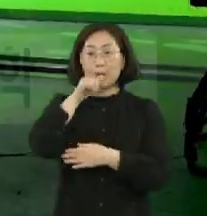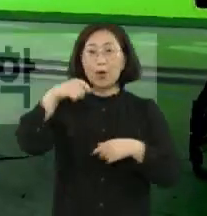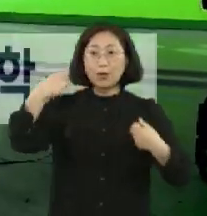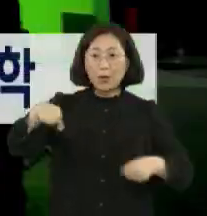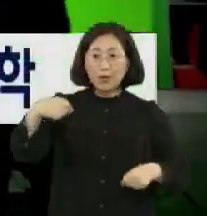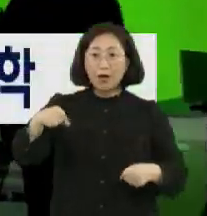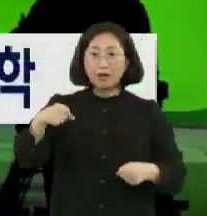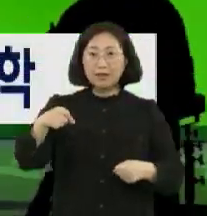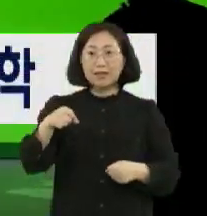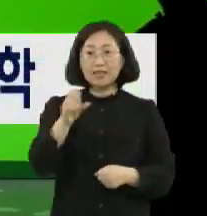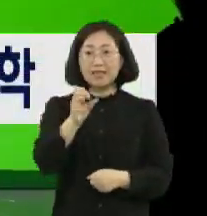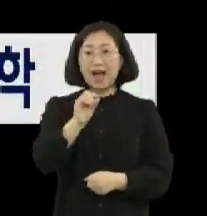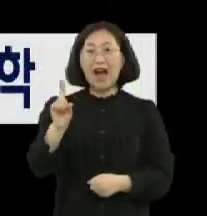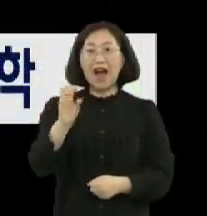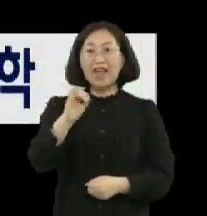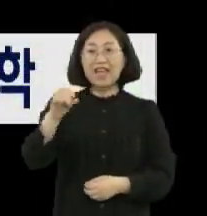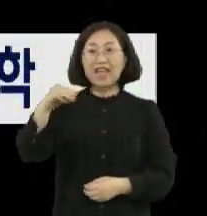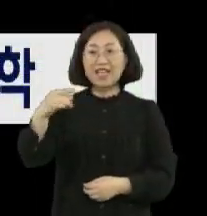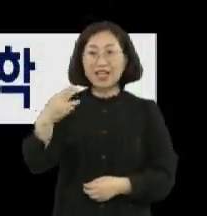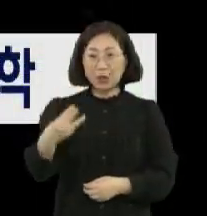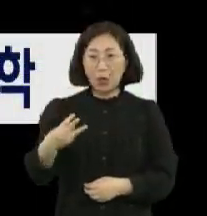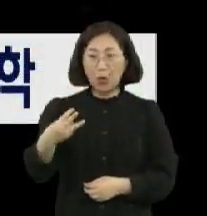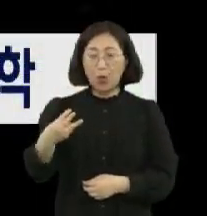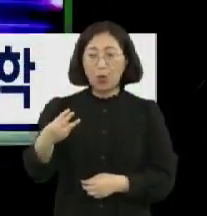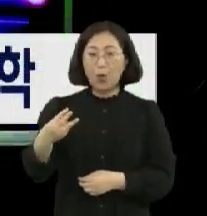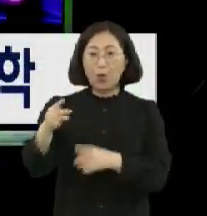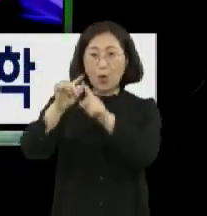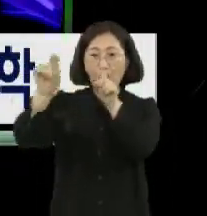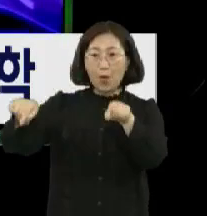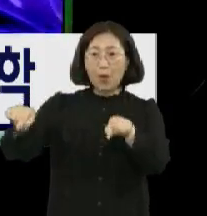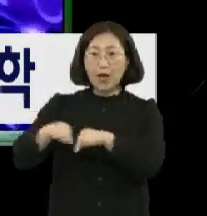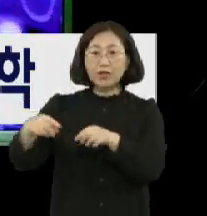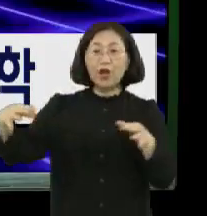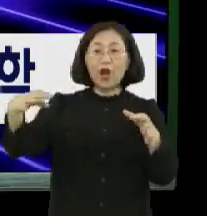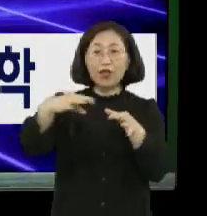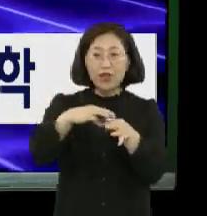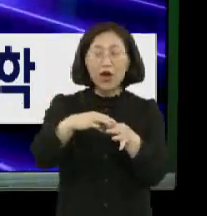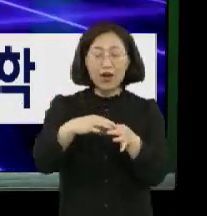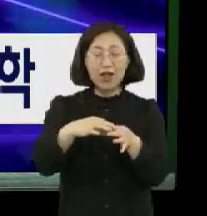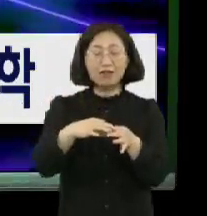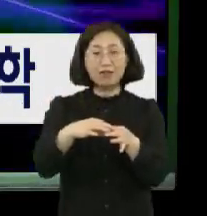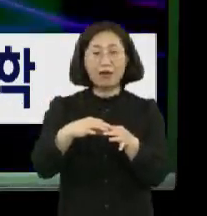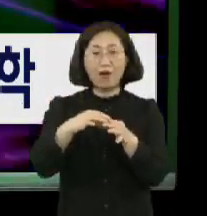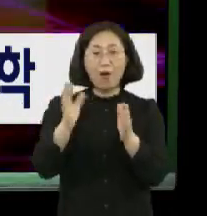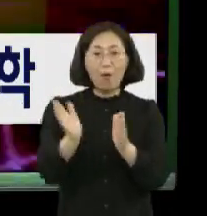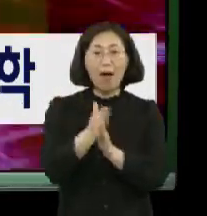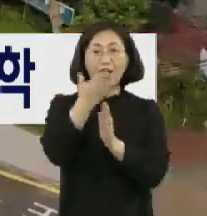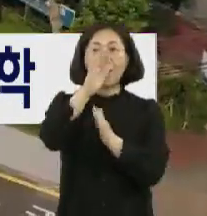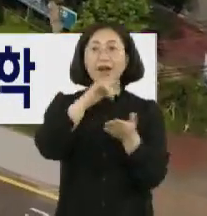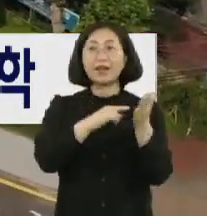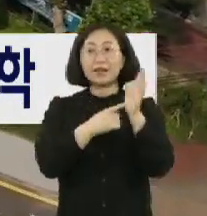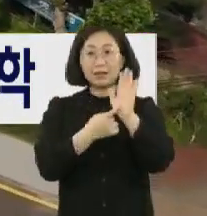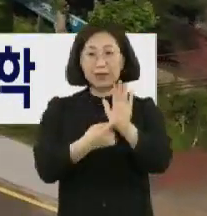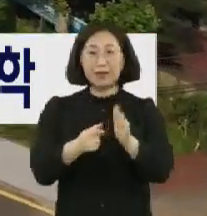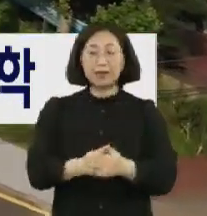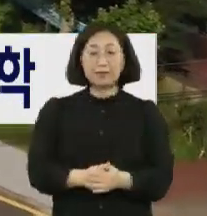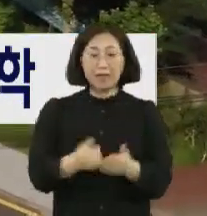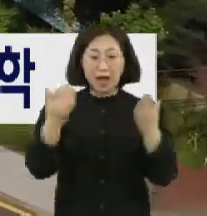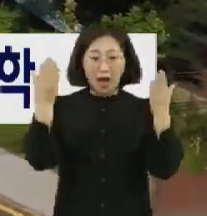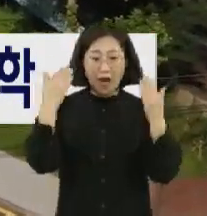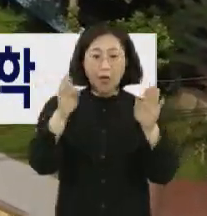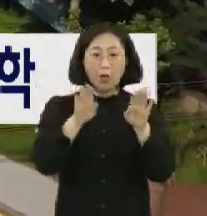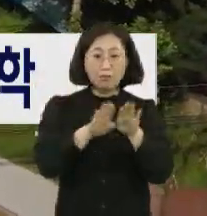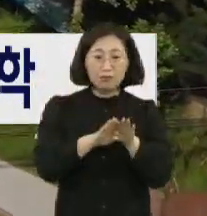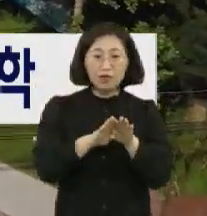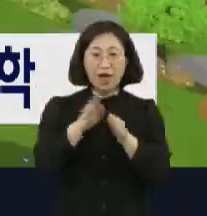아이돌 그룹이 별도 스튜디오에서 만든 영상이 가상 공연장으로 연결돼 화려하게 재탄생했습니다. 학교